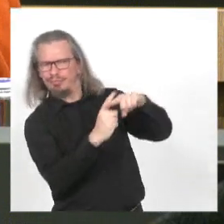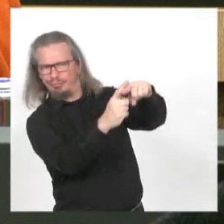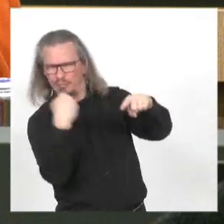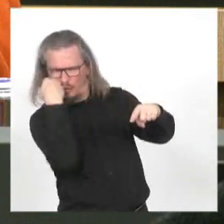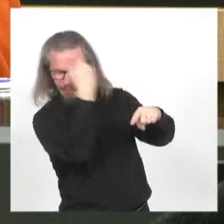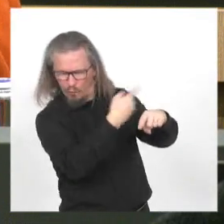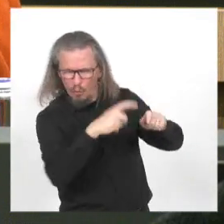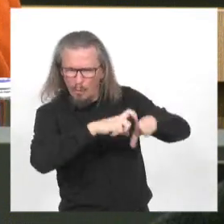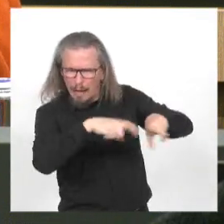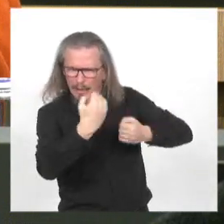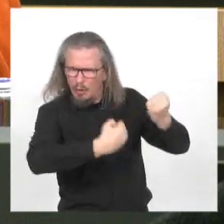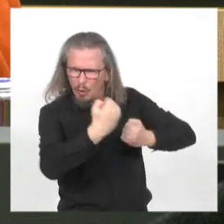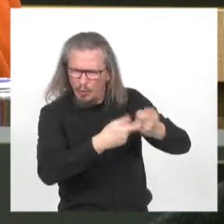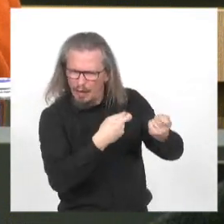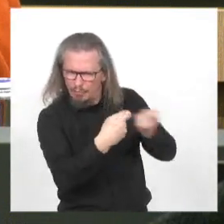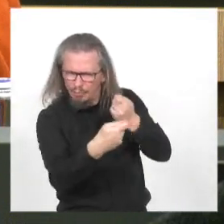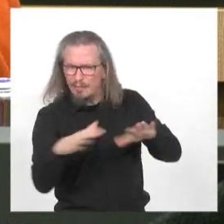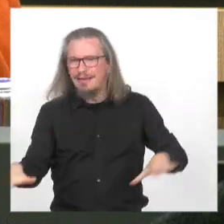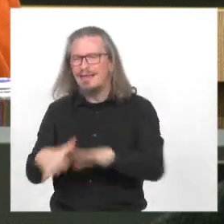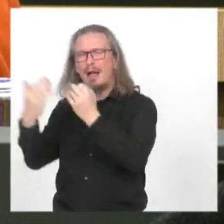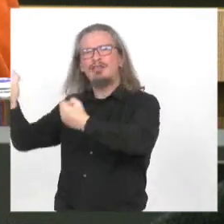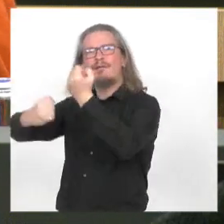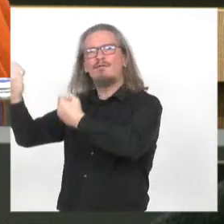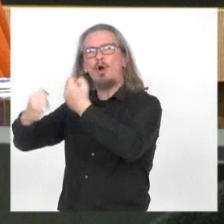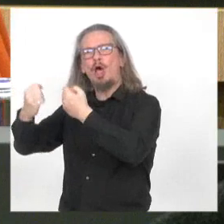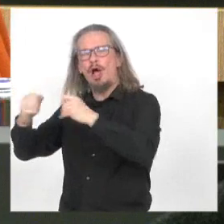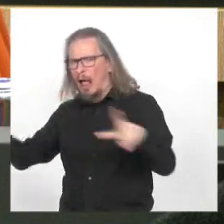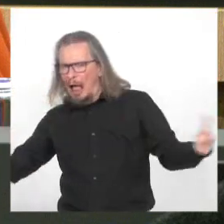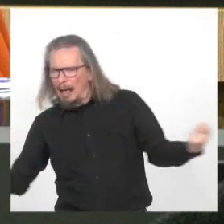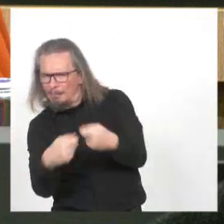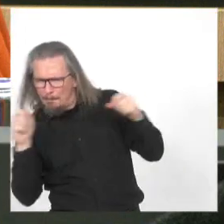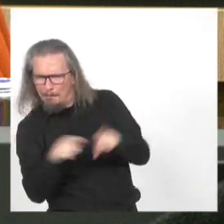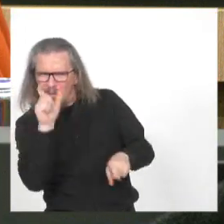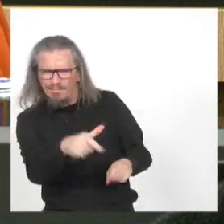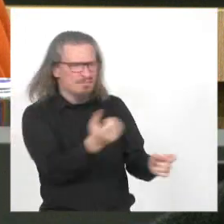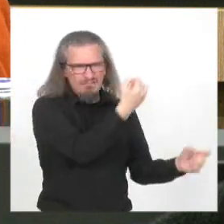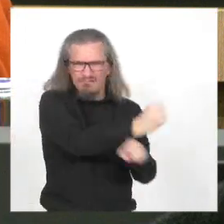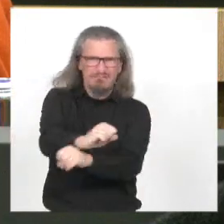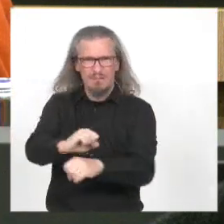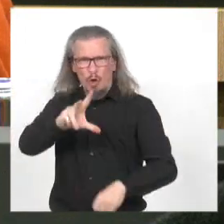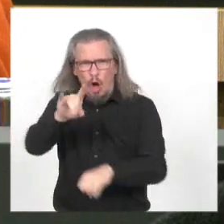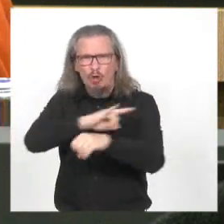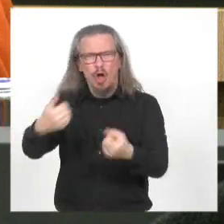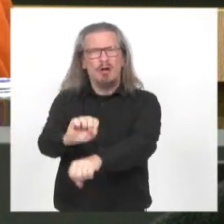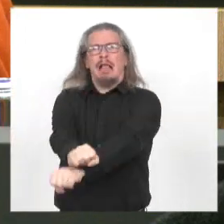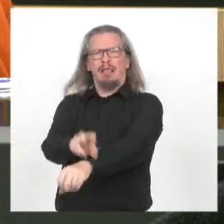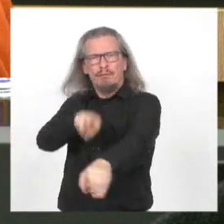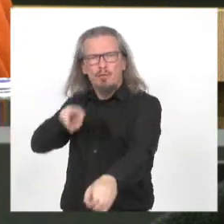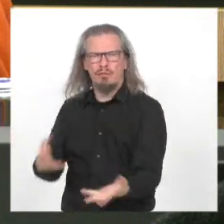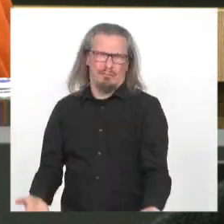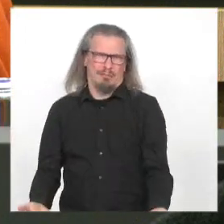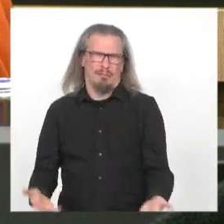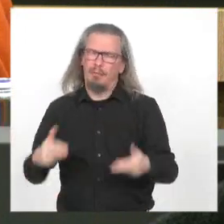photo de son permis de conduire et l'image d'un voleur de montre capturé par les caméras de vidéosurveillance. Le Parlement européen envisage d'interdire le déploiement